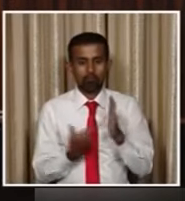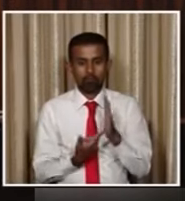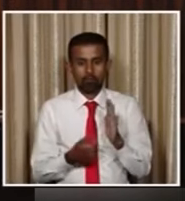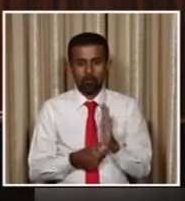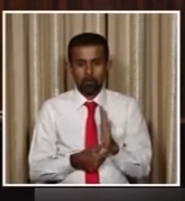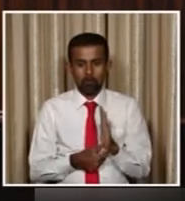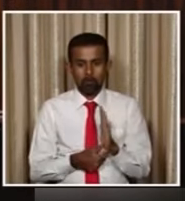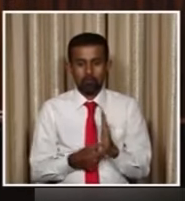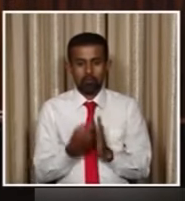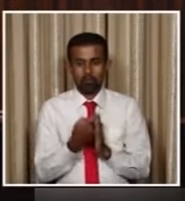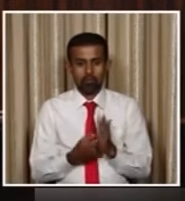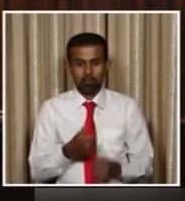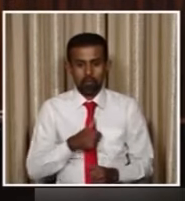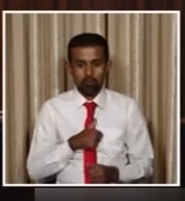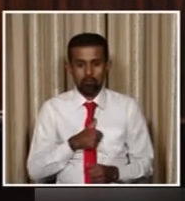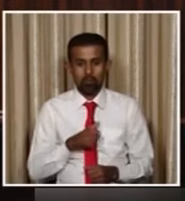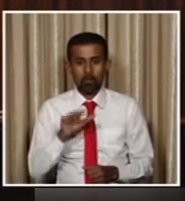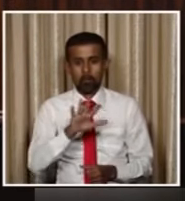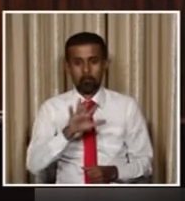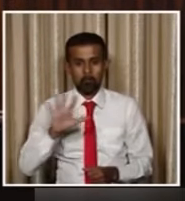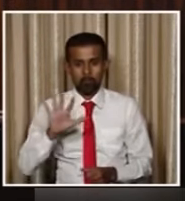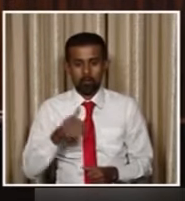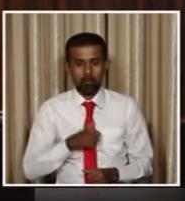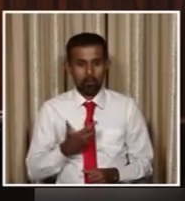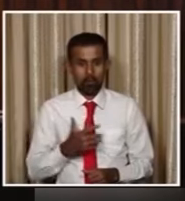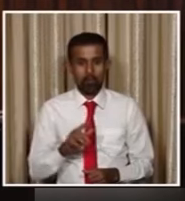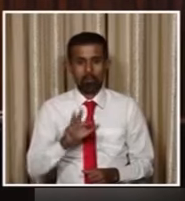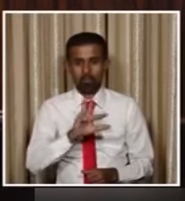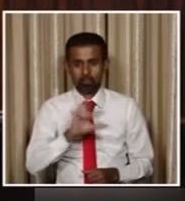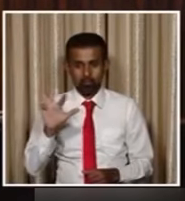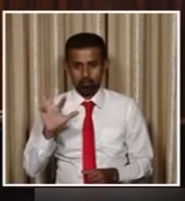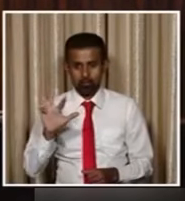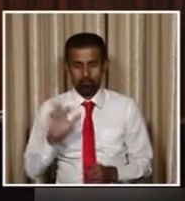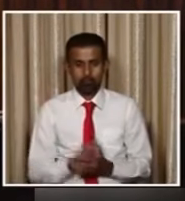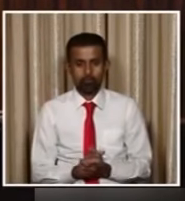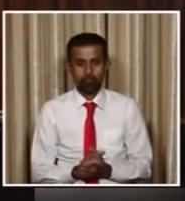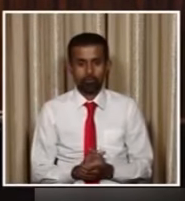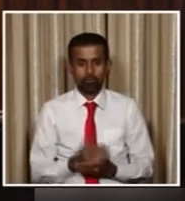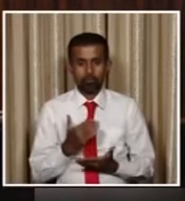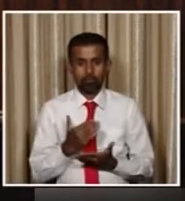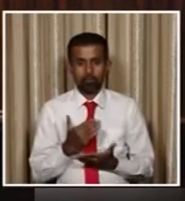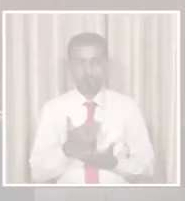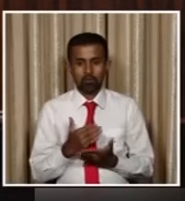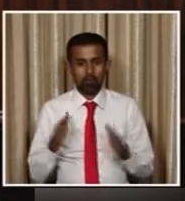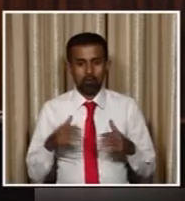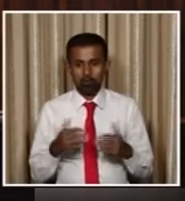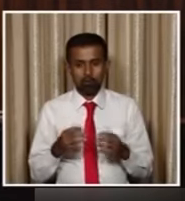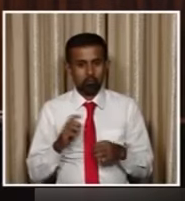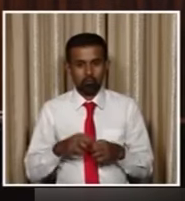යටතේ නියමය පක්ෂව ඡන්ද 55යි විපක්ෂව ඡන්ද 19යි වැලකී